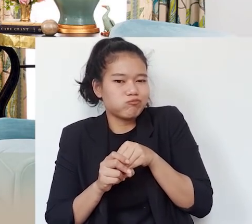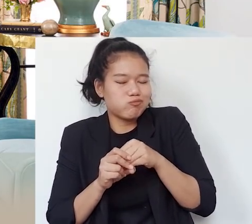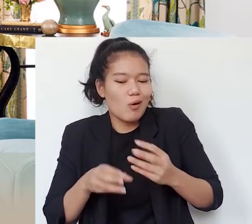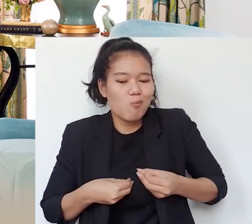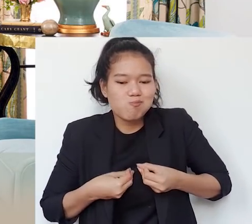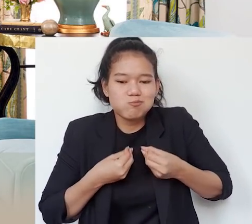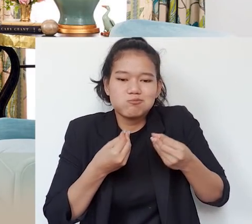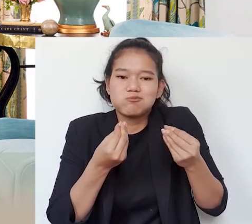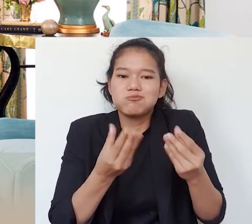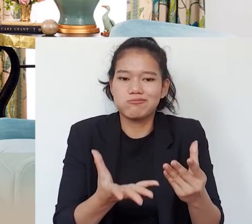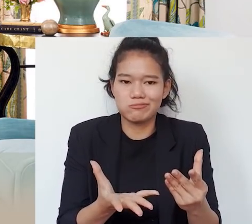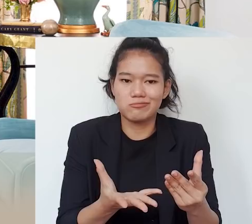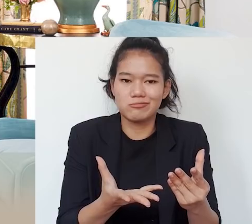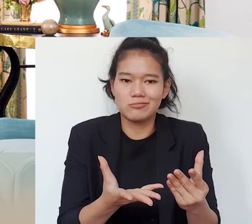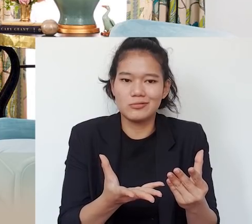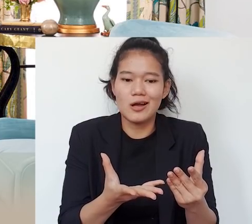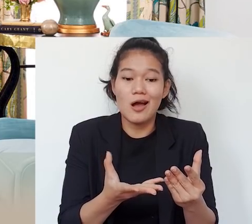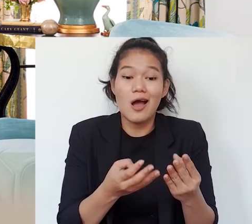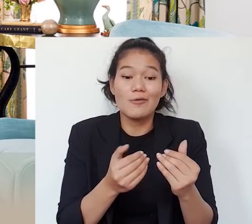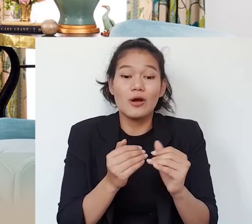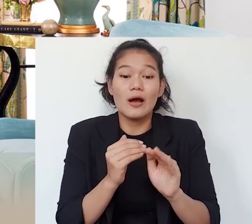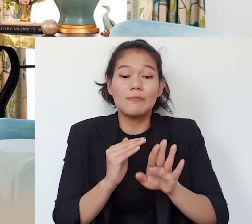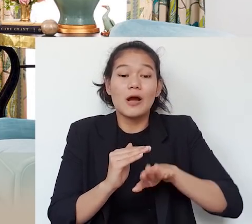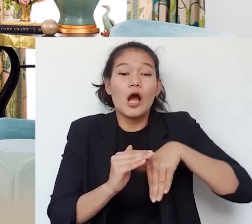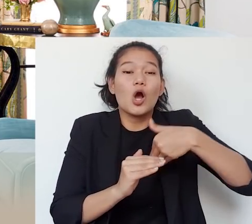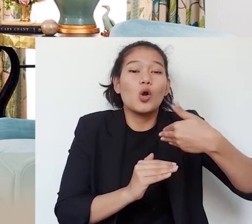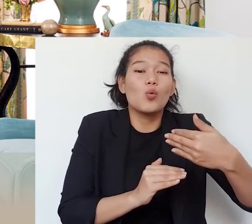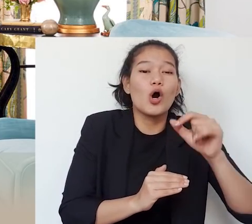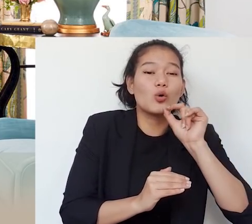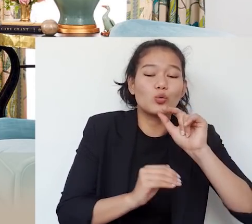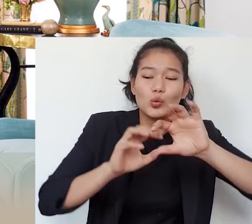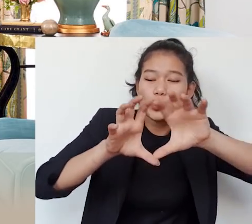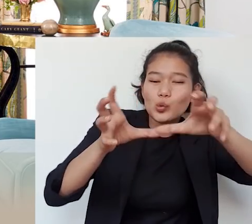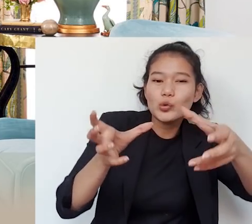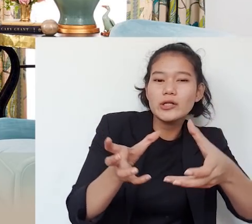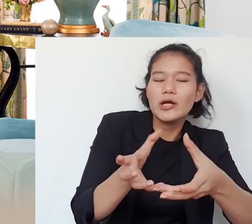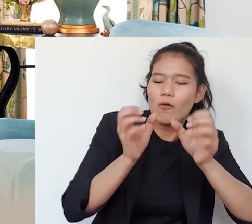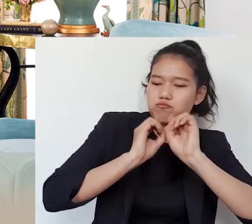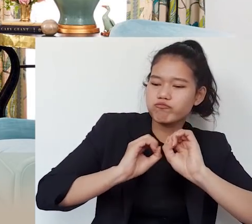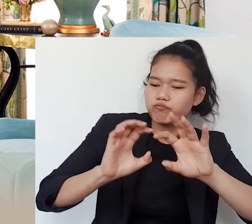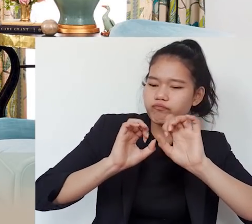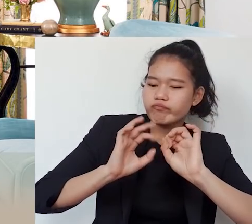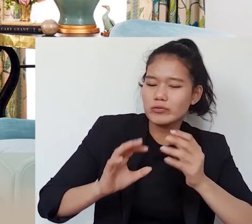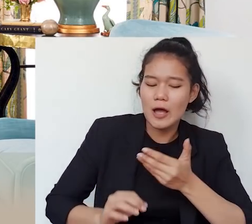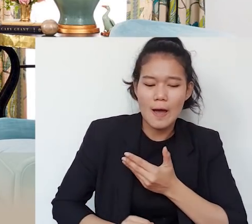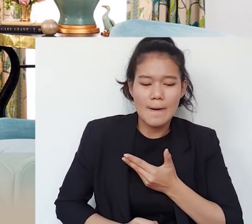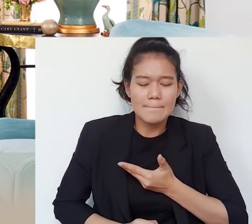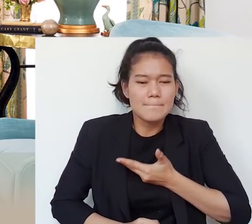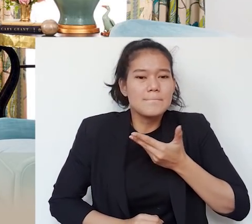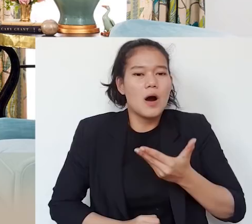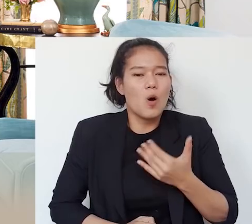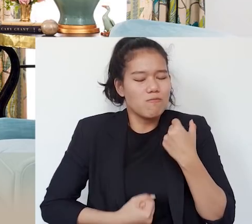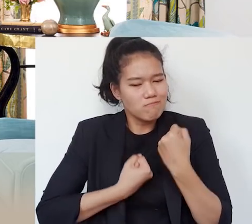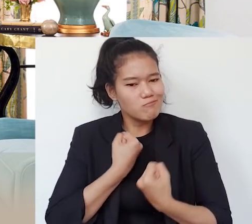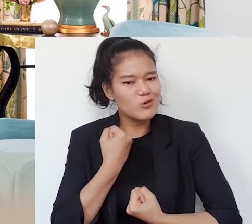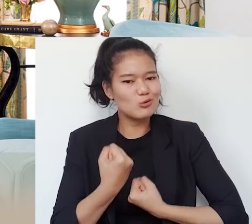masuk mengambil bagian di dalamnya, dan kami boleh keluar bagi dunia ini sebagai orang-orang yang